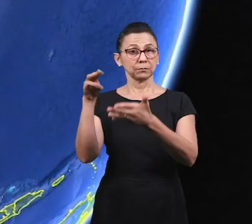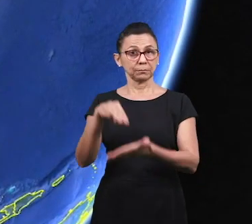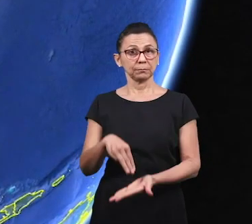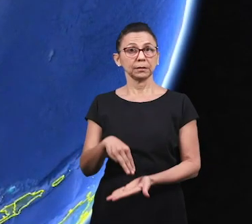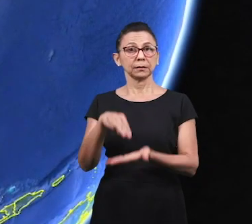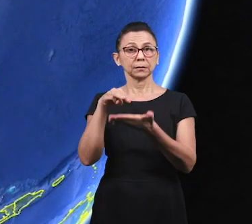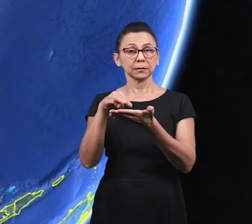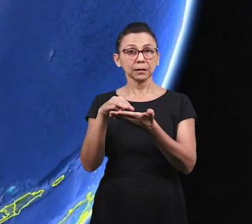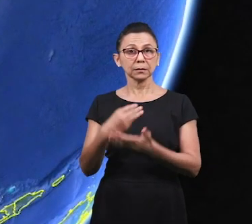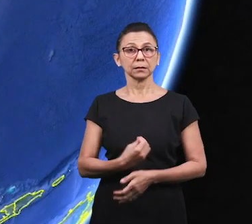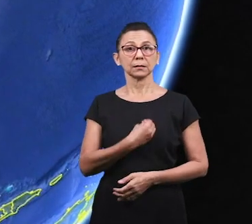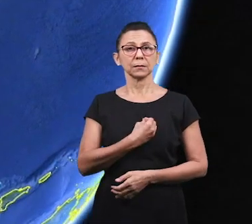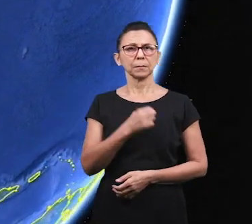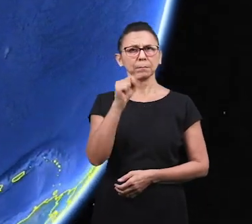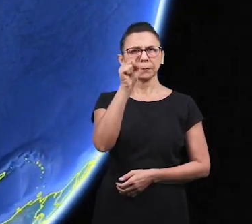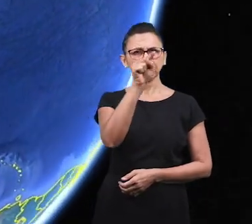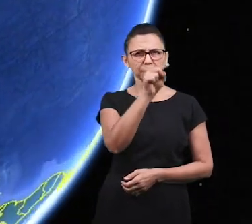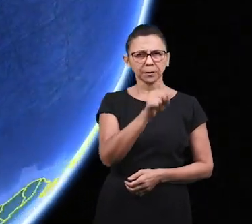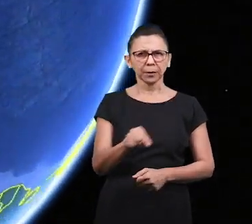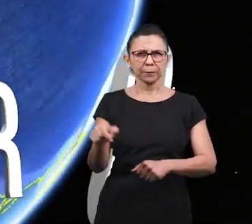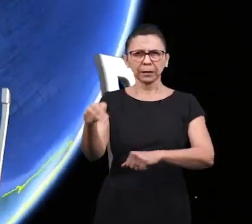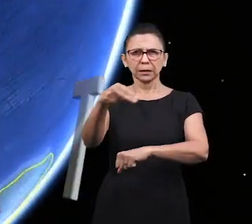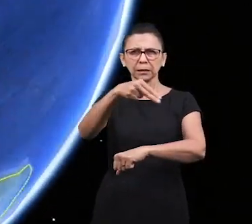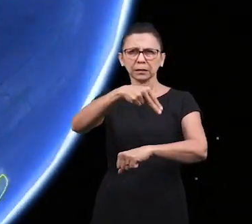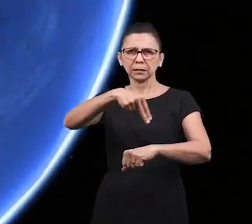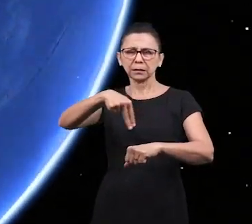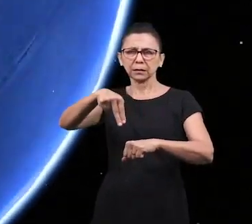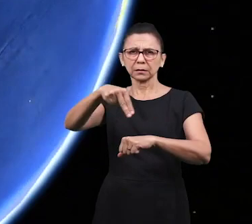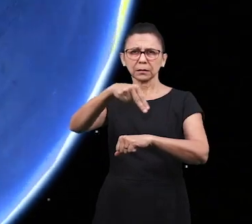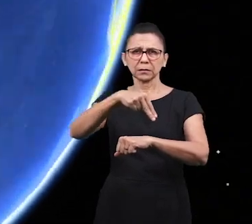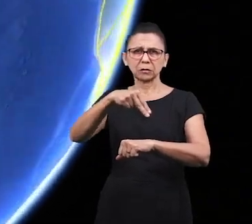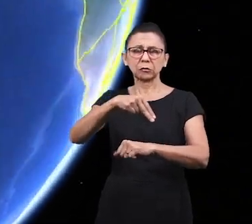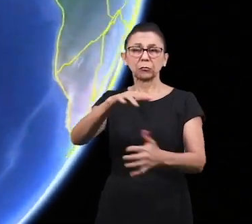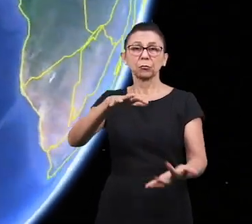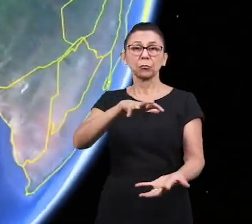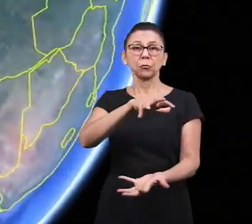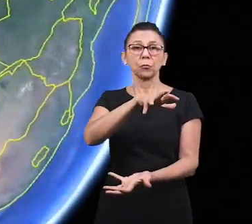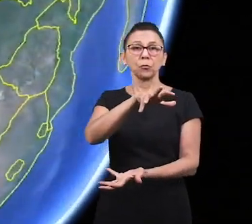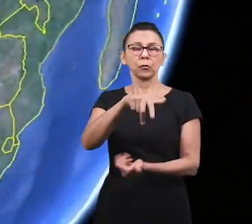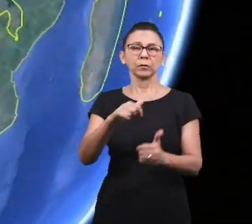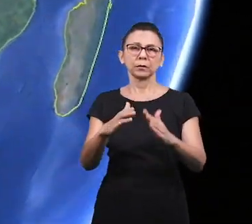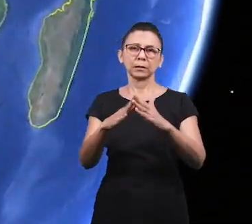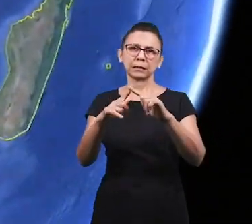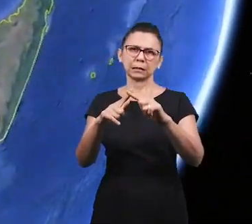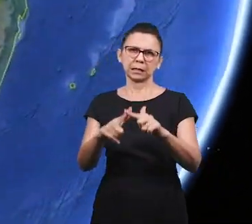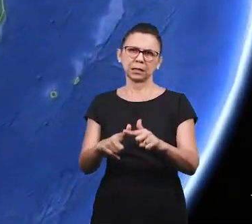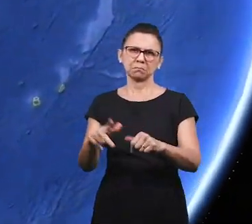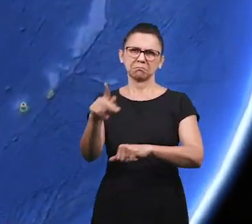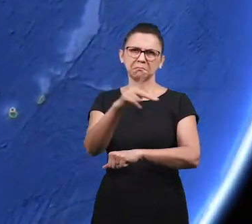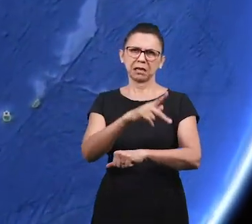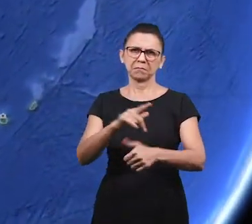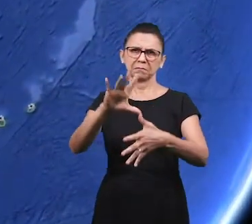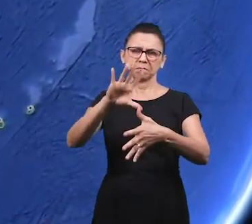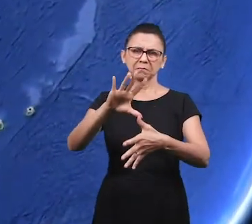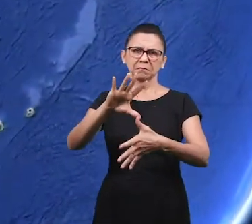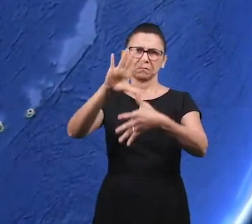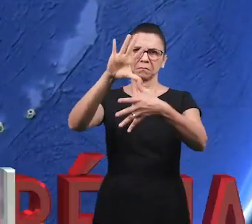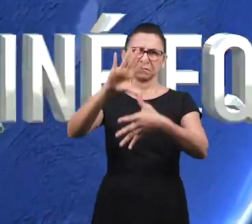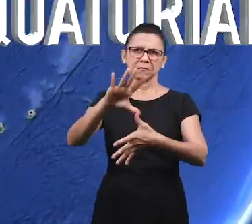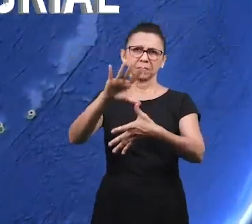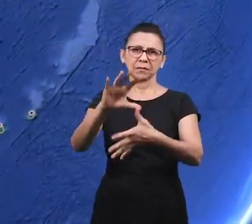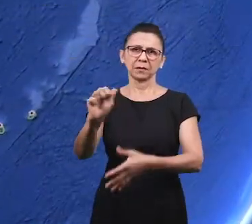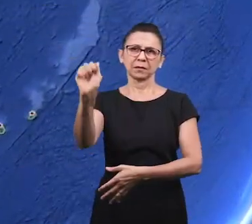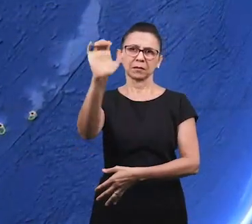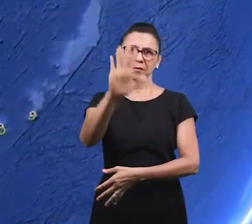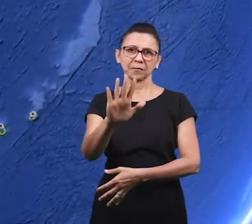chrétienne Maranatha est présente dans des nations de tous les continents de la planète. Les églises des pays des trois